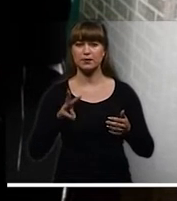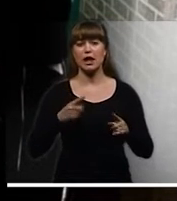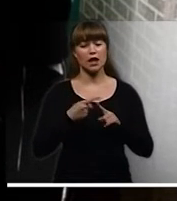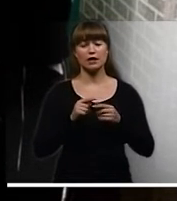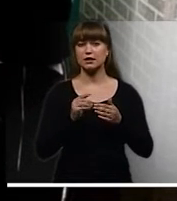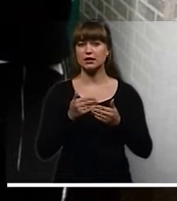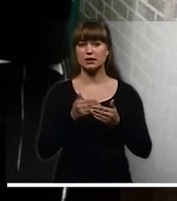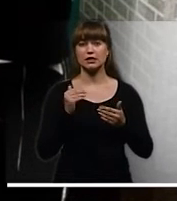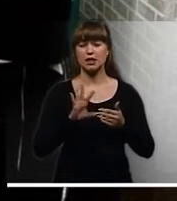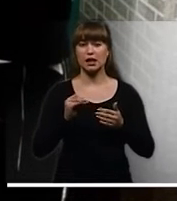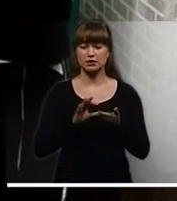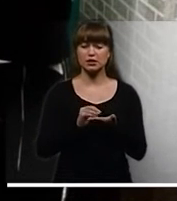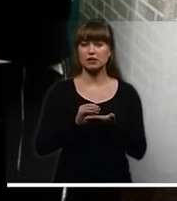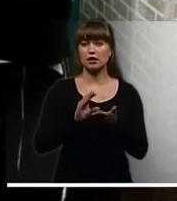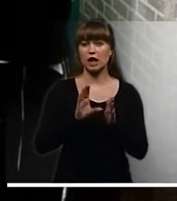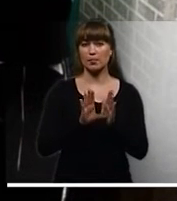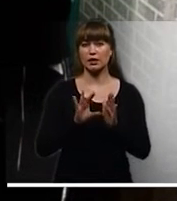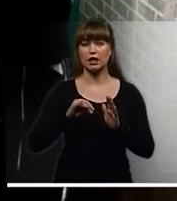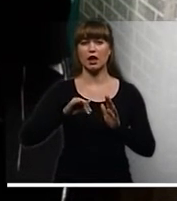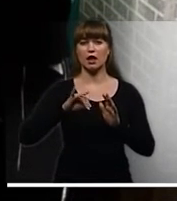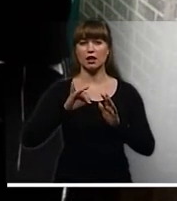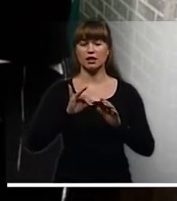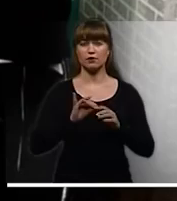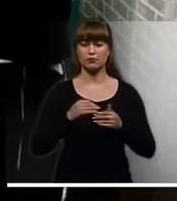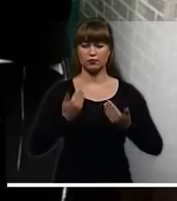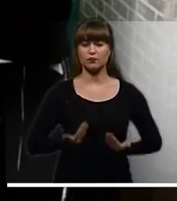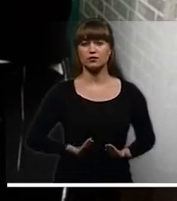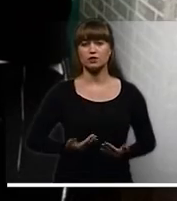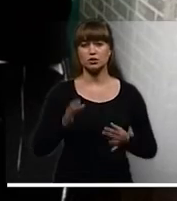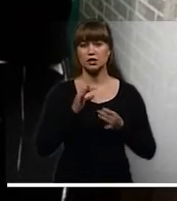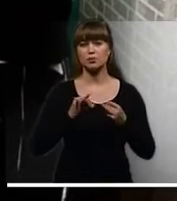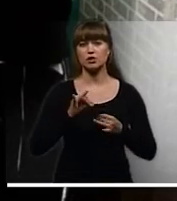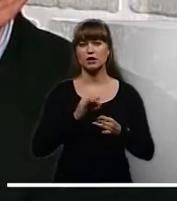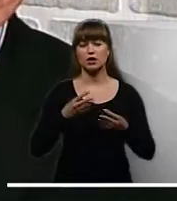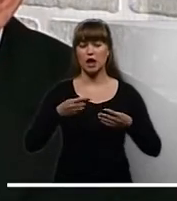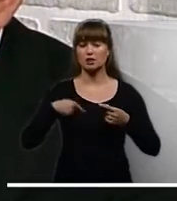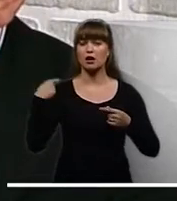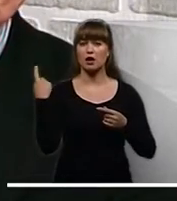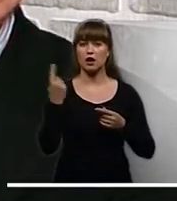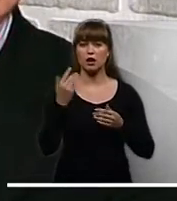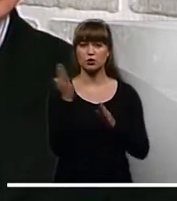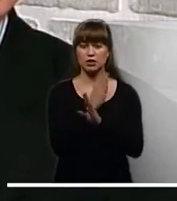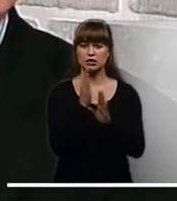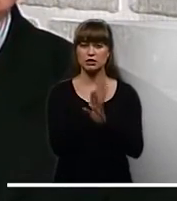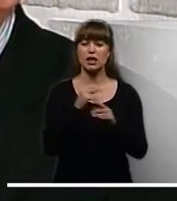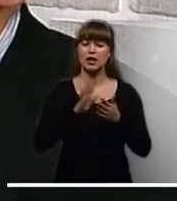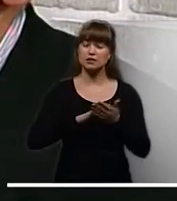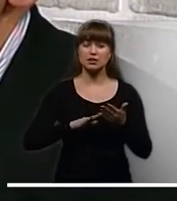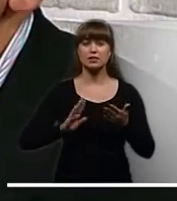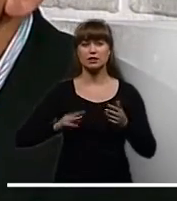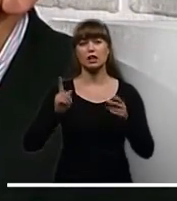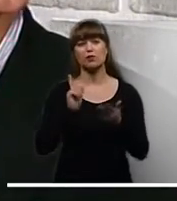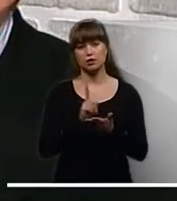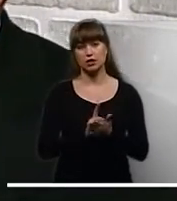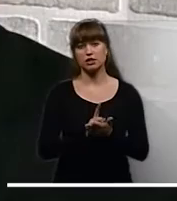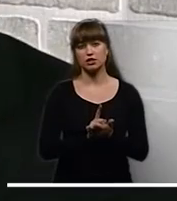не за один раз, это накопление предшествующего образа жизни, влияние окружающей среды и так далее, и так далее. То есть,